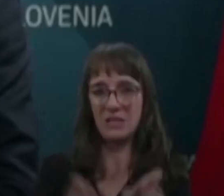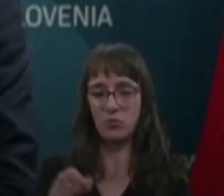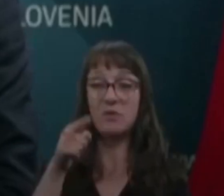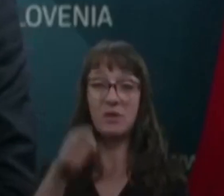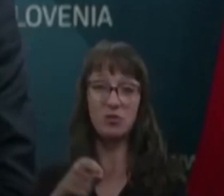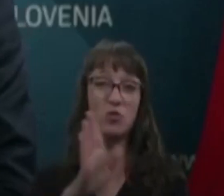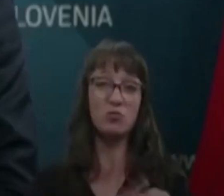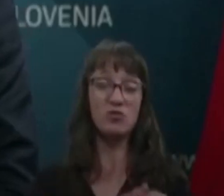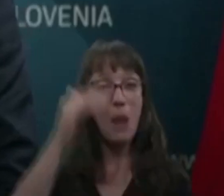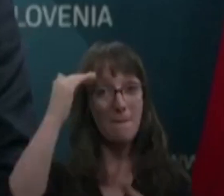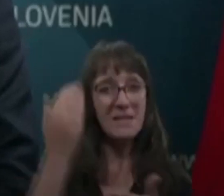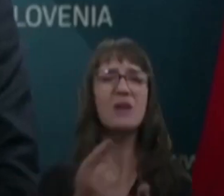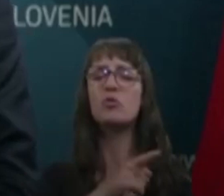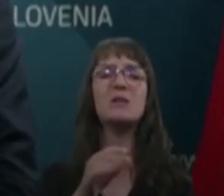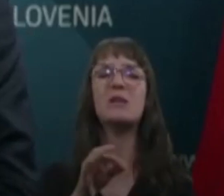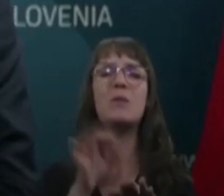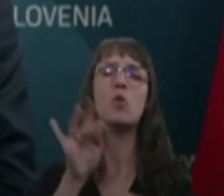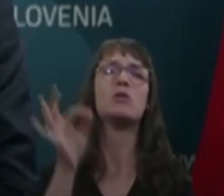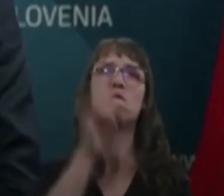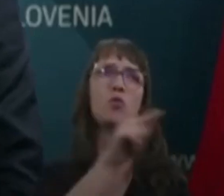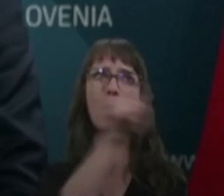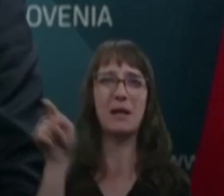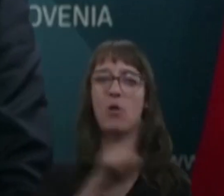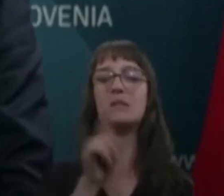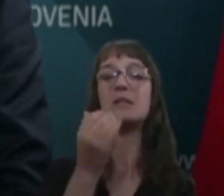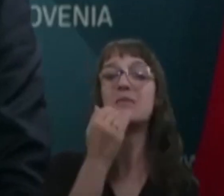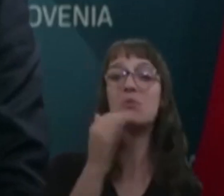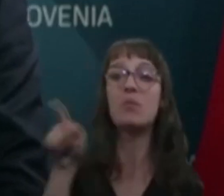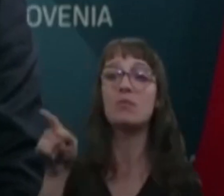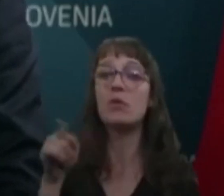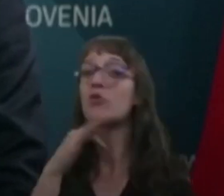സമാധാനത്തിന്റെ സന്ദേശമാണെന്നും അദ്ദേഹം വാർത്താ സമ്മേളനത്തിൽ കൂട്ടിച്ചേർത്തു. ന്യൂസ് ഡെസ്ക്, മഗ്നവിഷൻ.